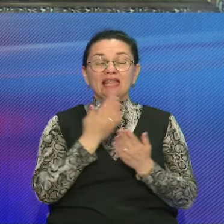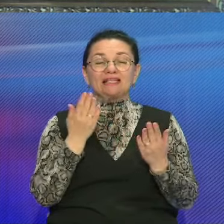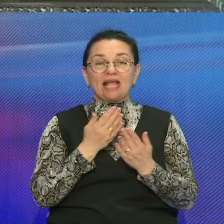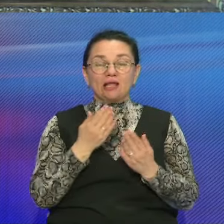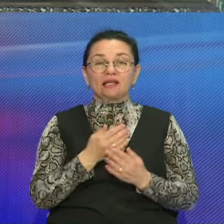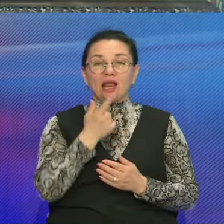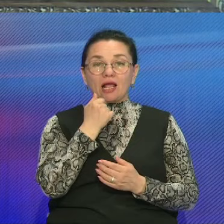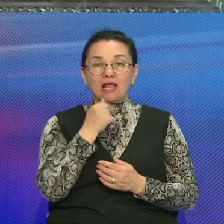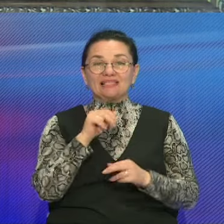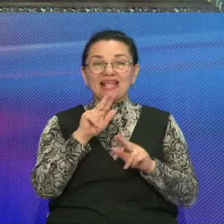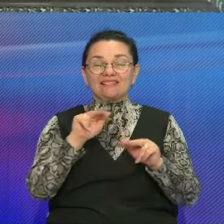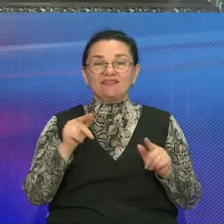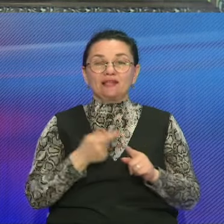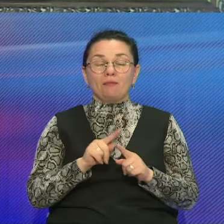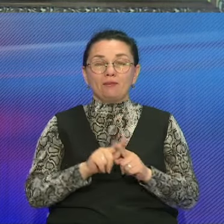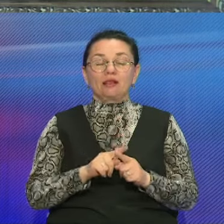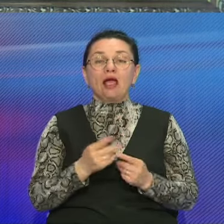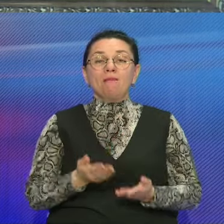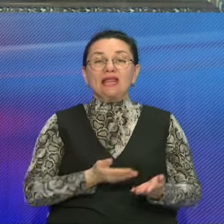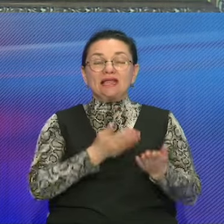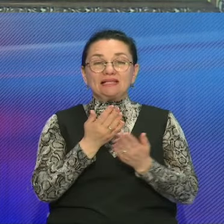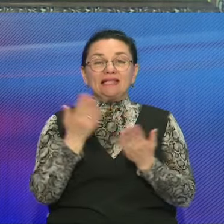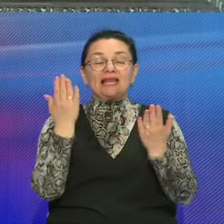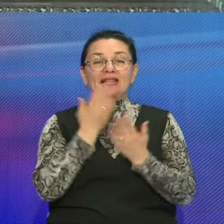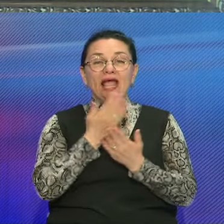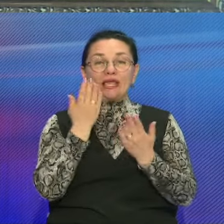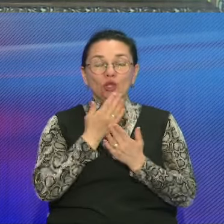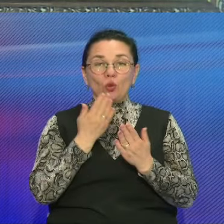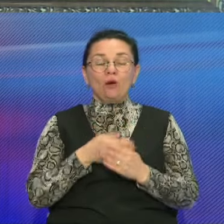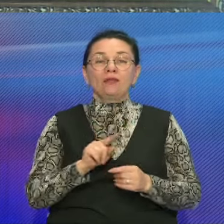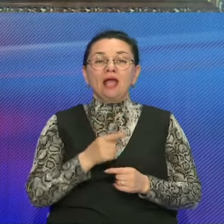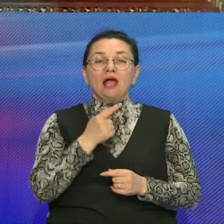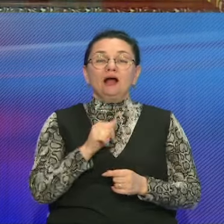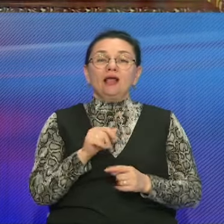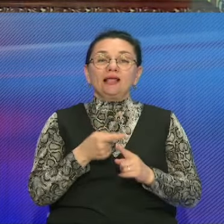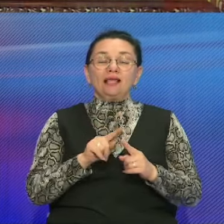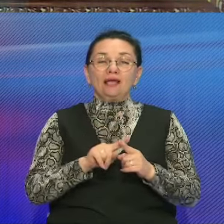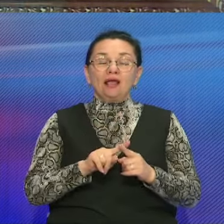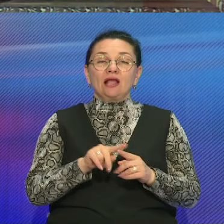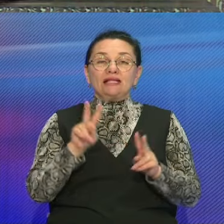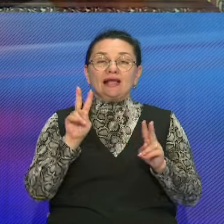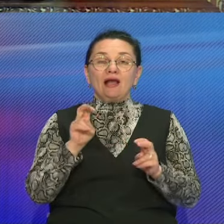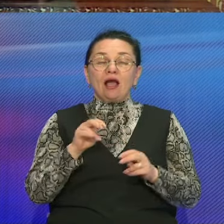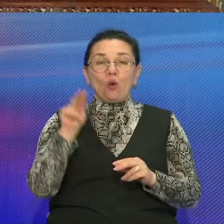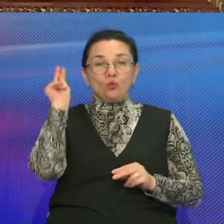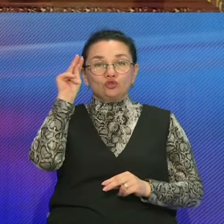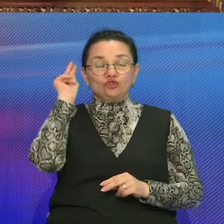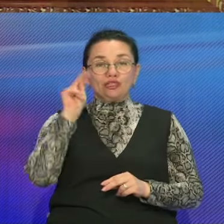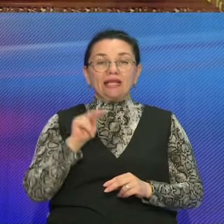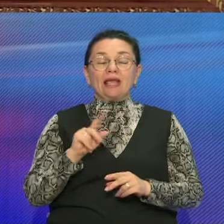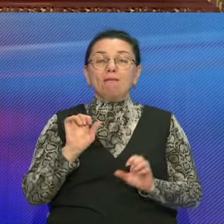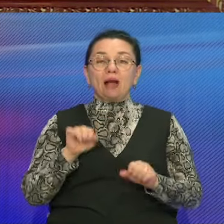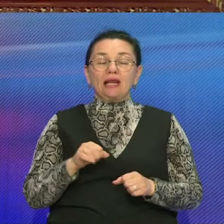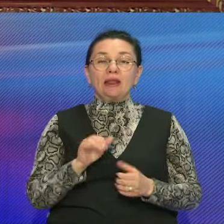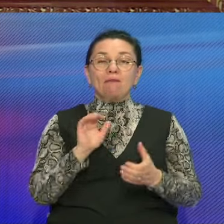на прогляд фільму «Брестська крепость», створеного при підтримці союзної держави. Окрім того, учні змогли познайомитися з проєктом